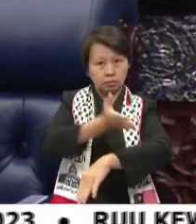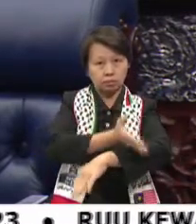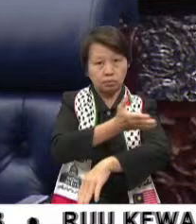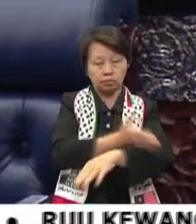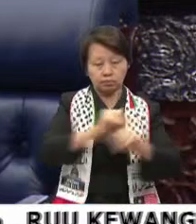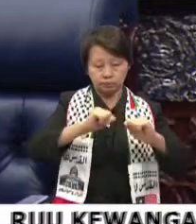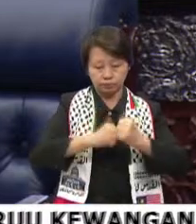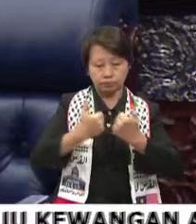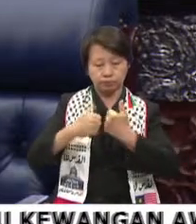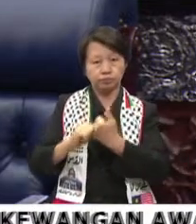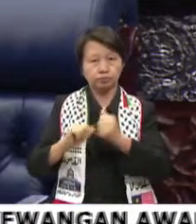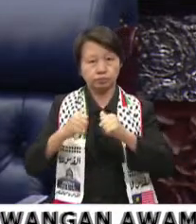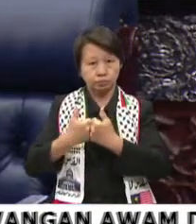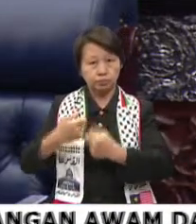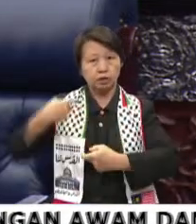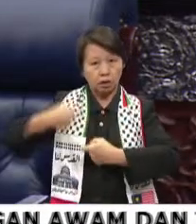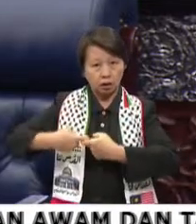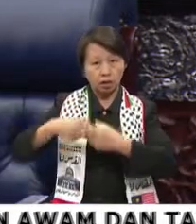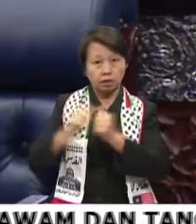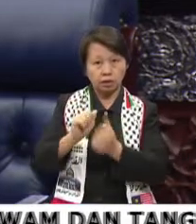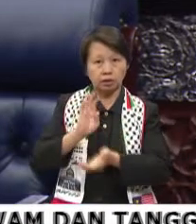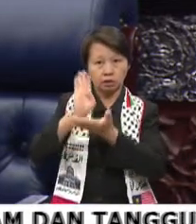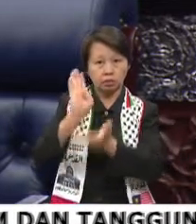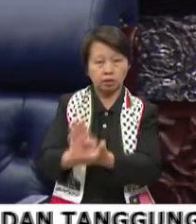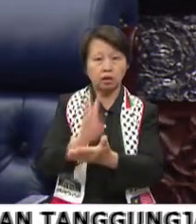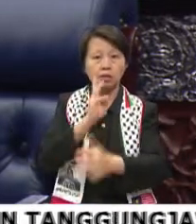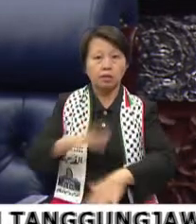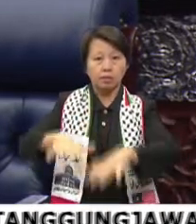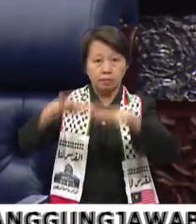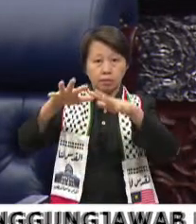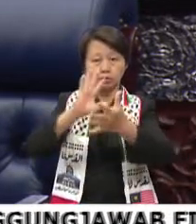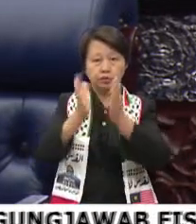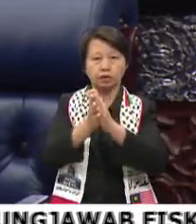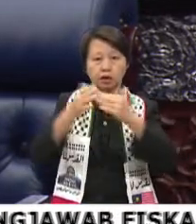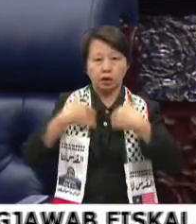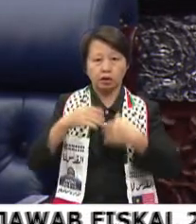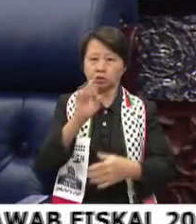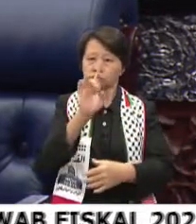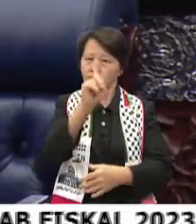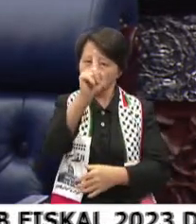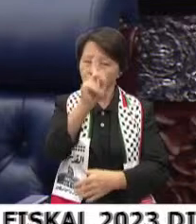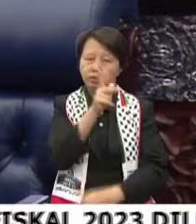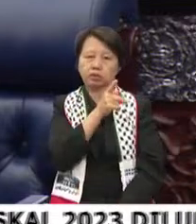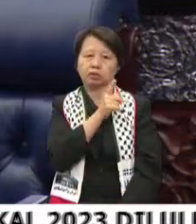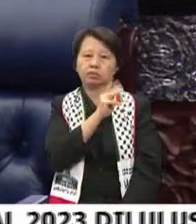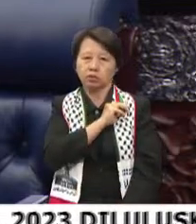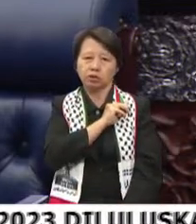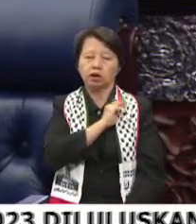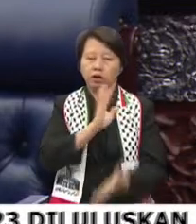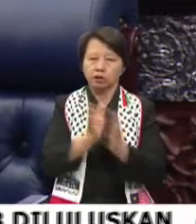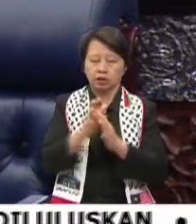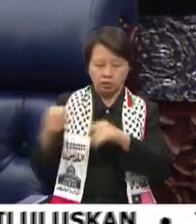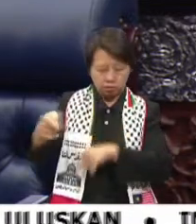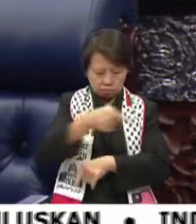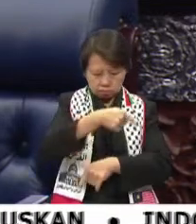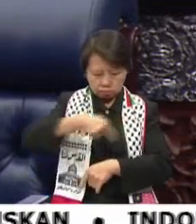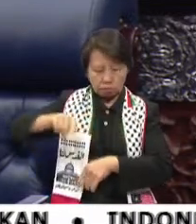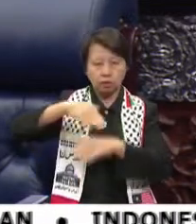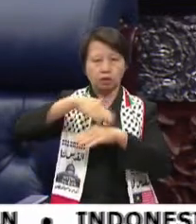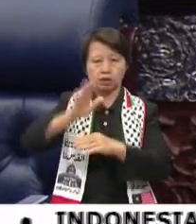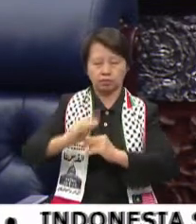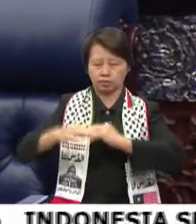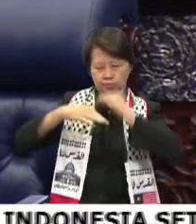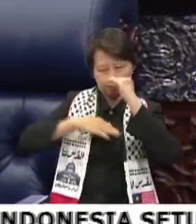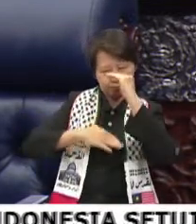agensi-agensi yang berkaitan dengan bantuan bencana ini supaya berada di bawah satu Kementerian supaya mereka ini lebih apa